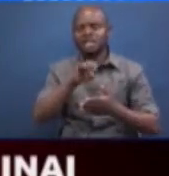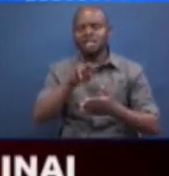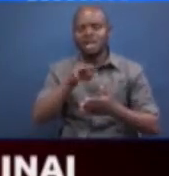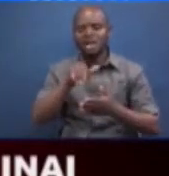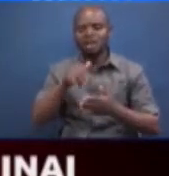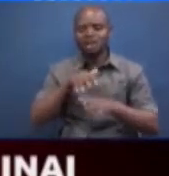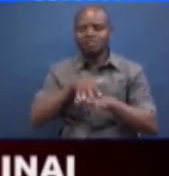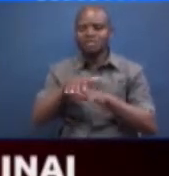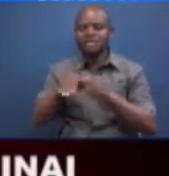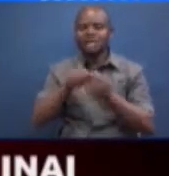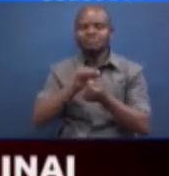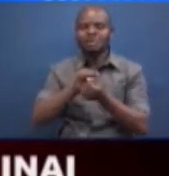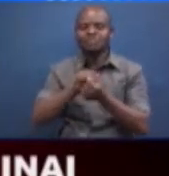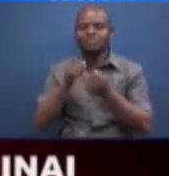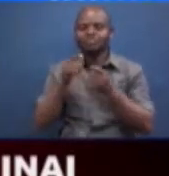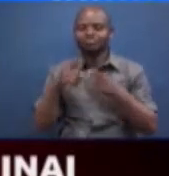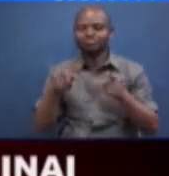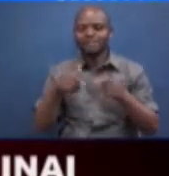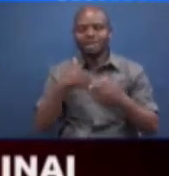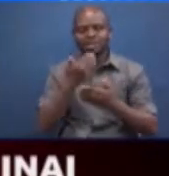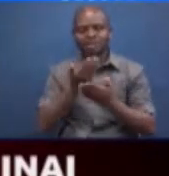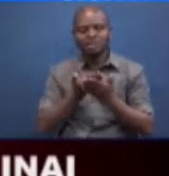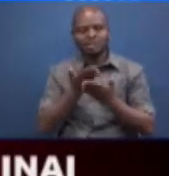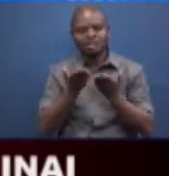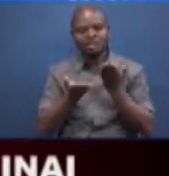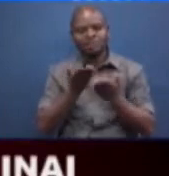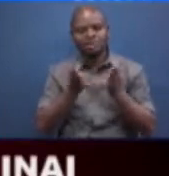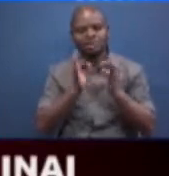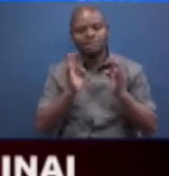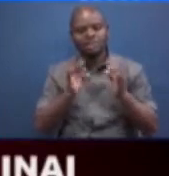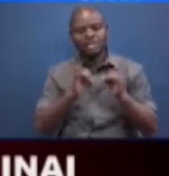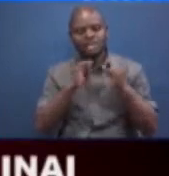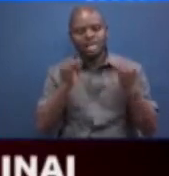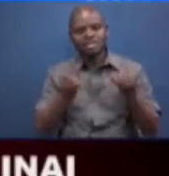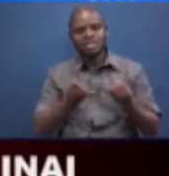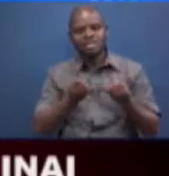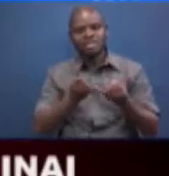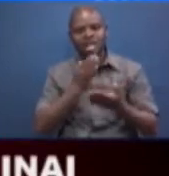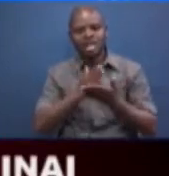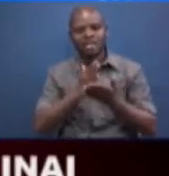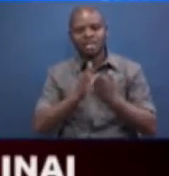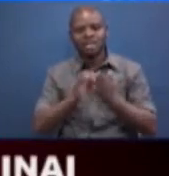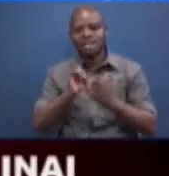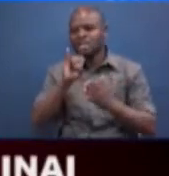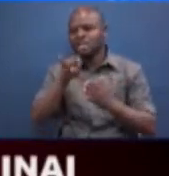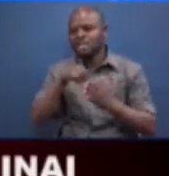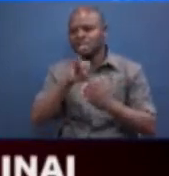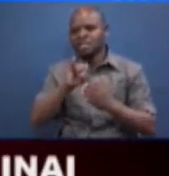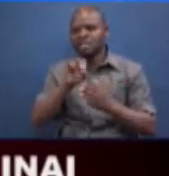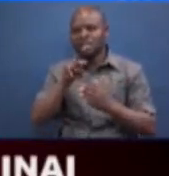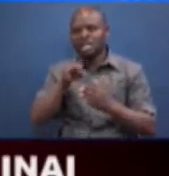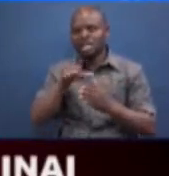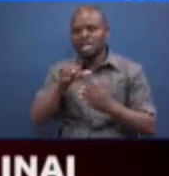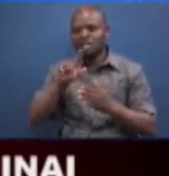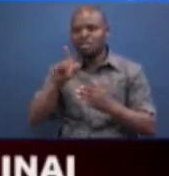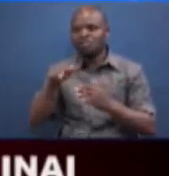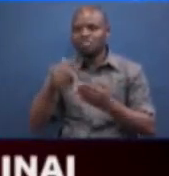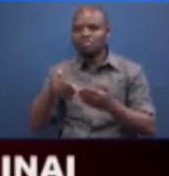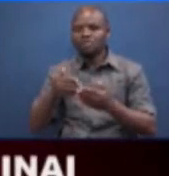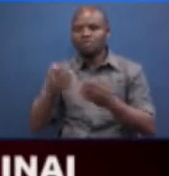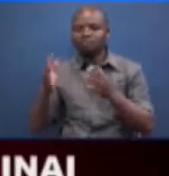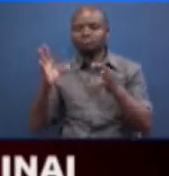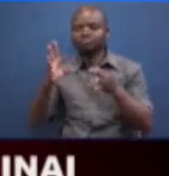ambayo imeeleza mambo mbalimbali, ikipendekeza kuangalia namna ya kuboresha taasisi za haki jinai nchini kutokana na kuwepo